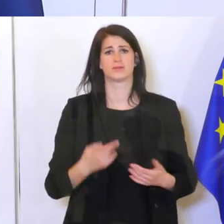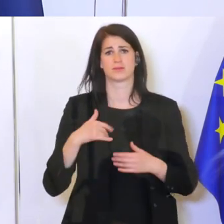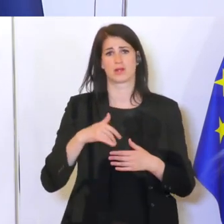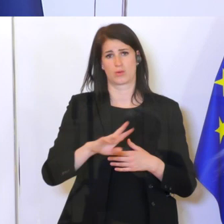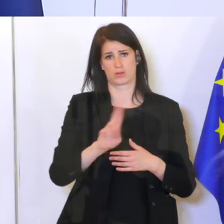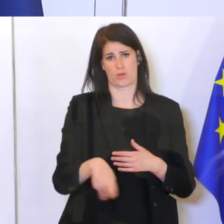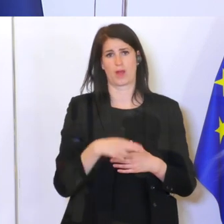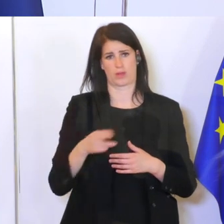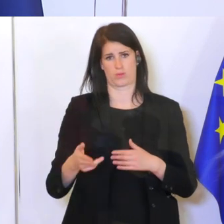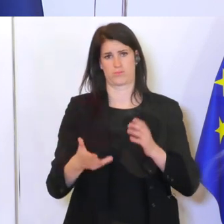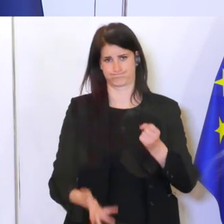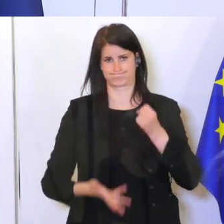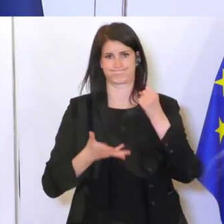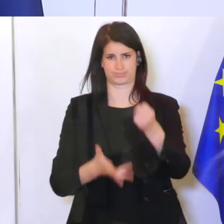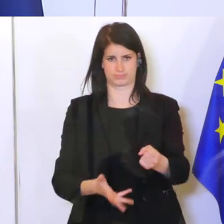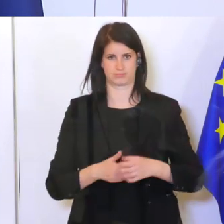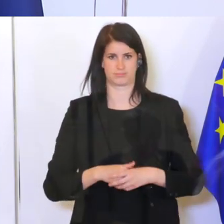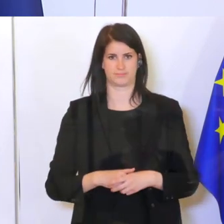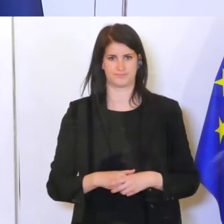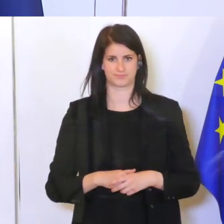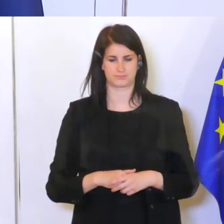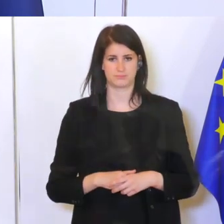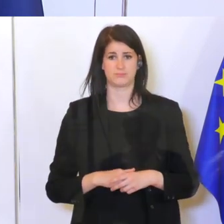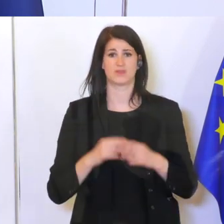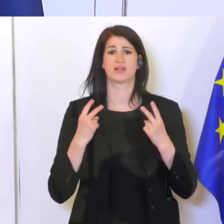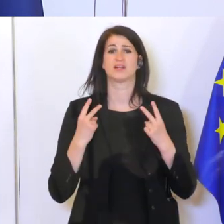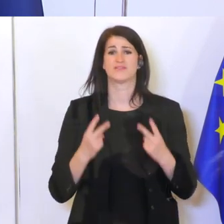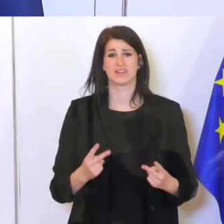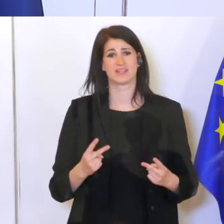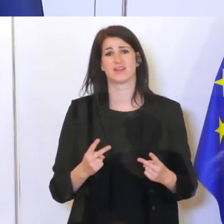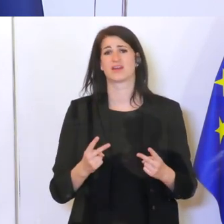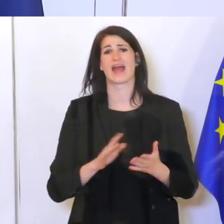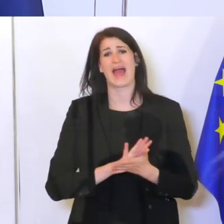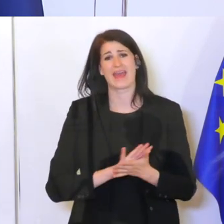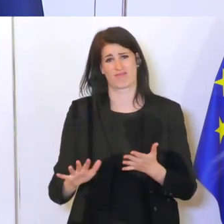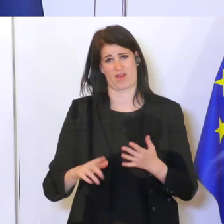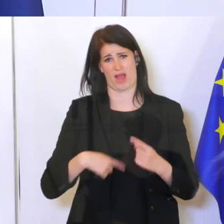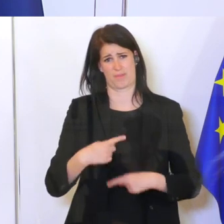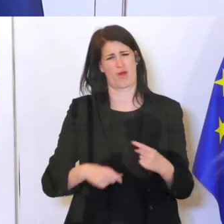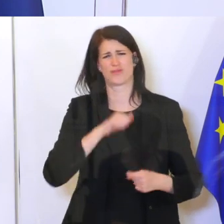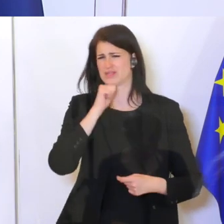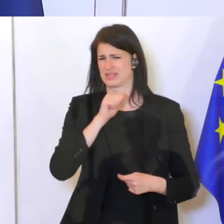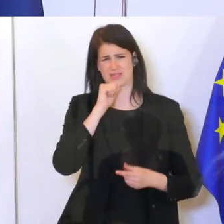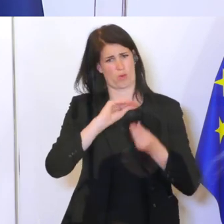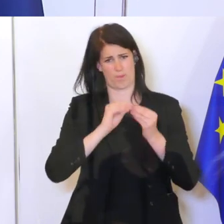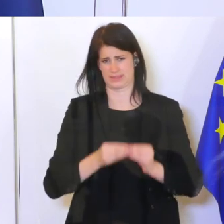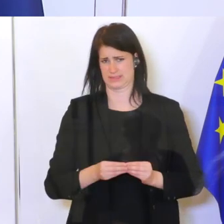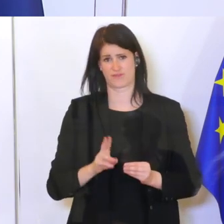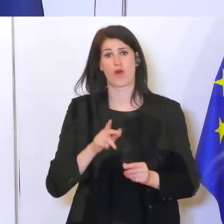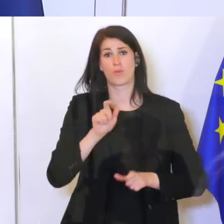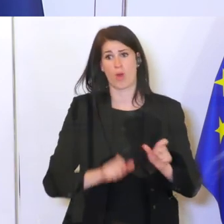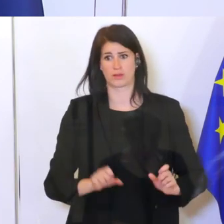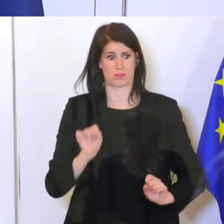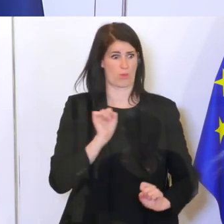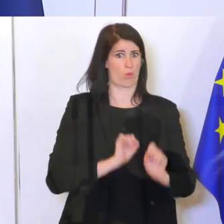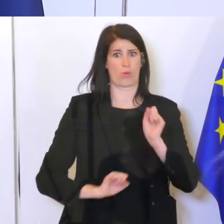dotiert. Wichtig ist mir, dass die Sache unkompliziert abläuft. Wer in einer Notlage